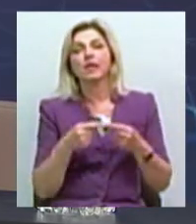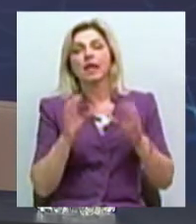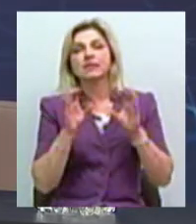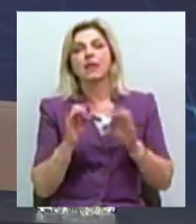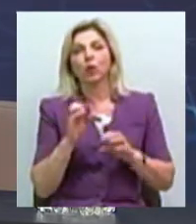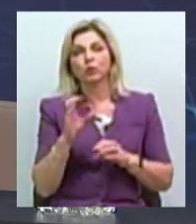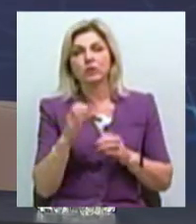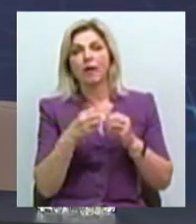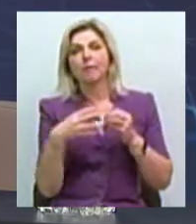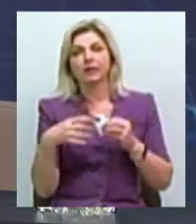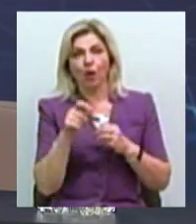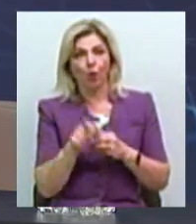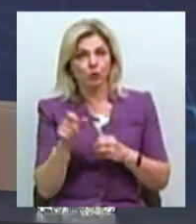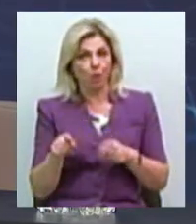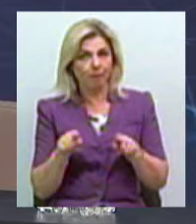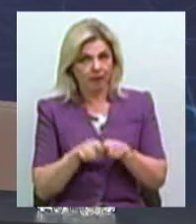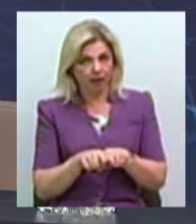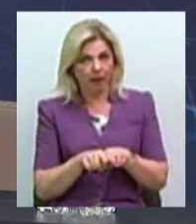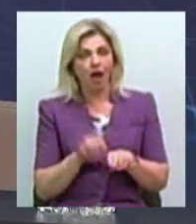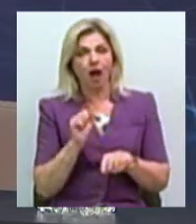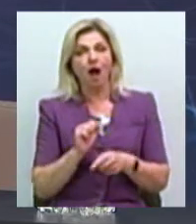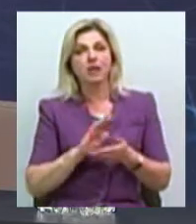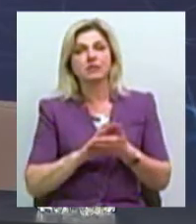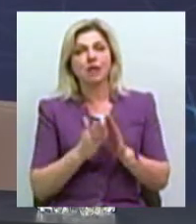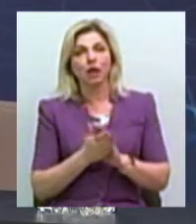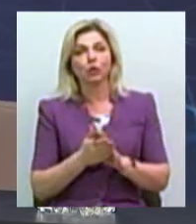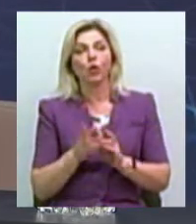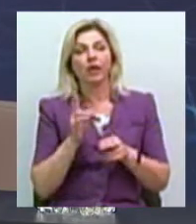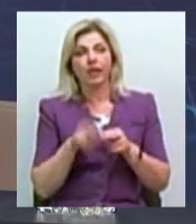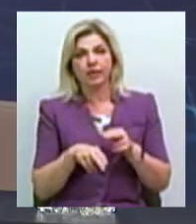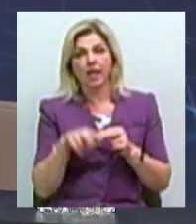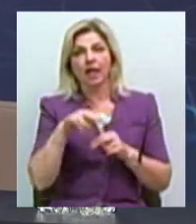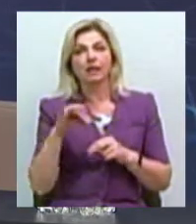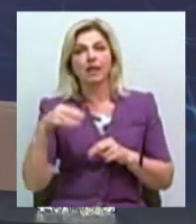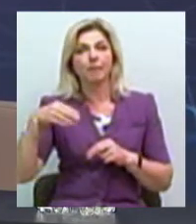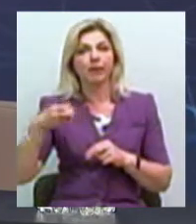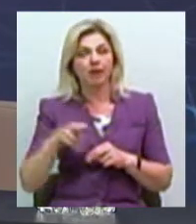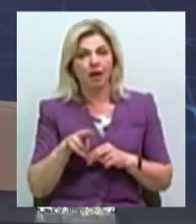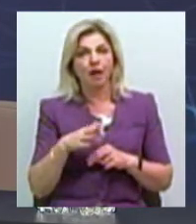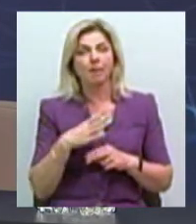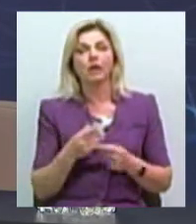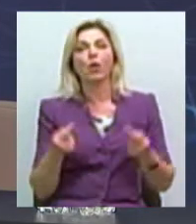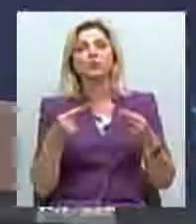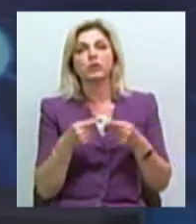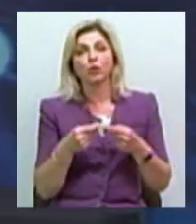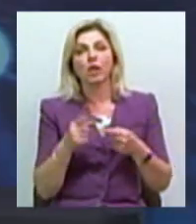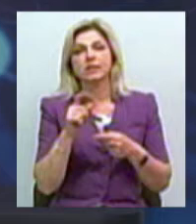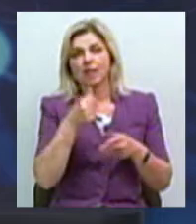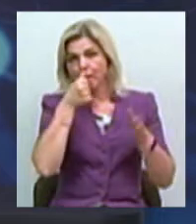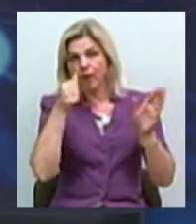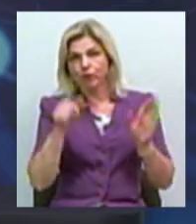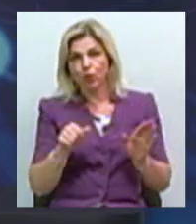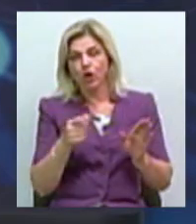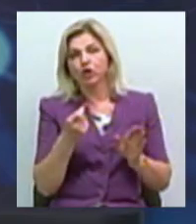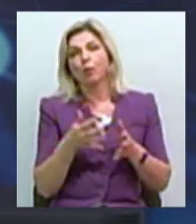15 особам таким, а станом на кінець, да, липня було встановлено за півроку, скажімо, да,